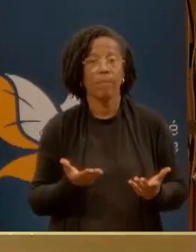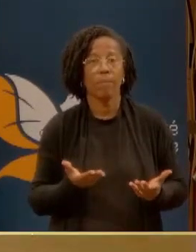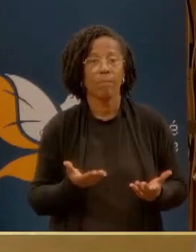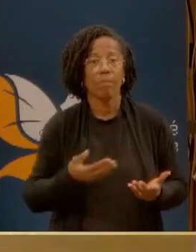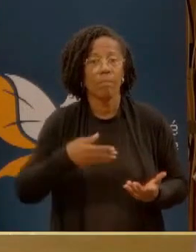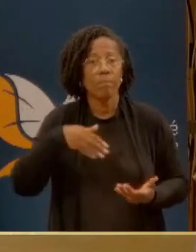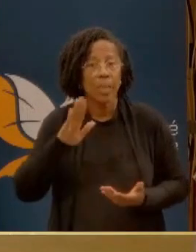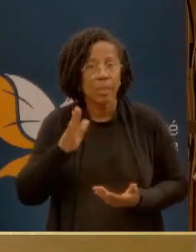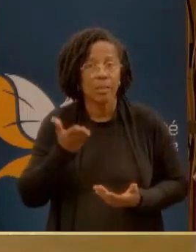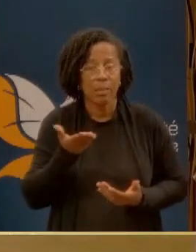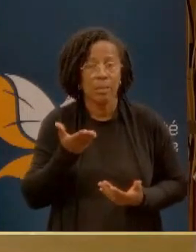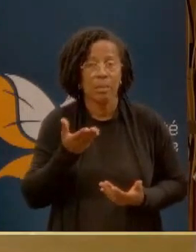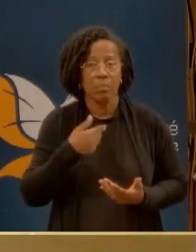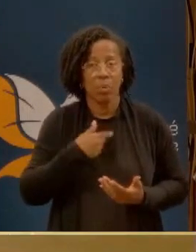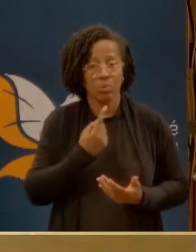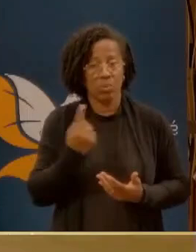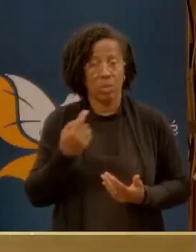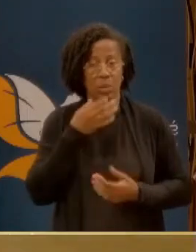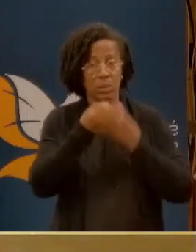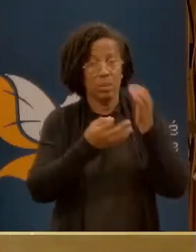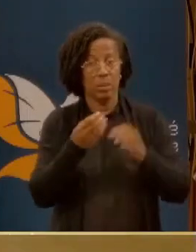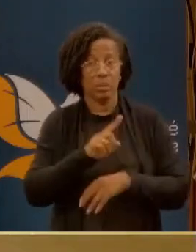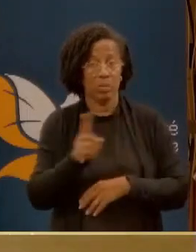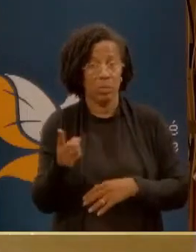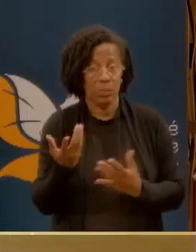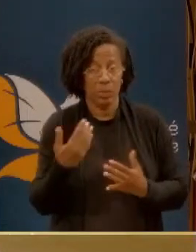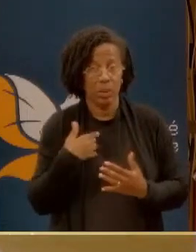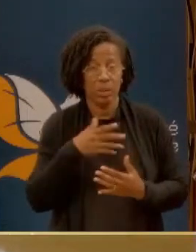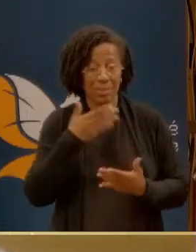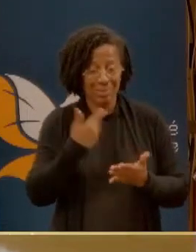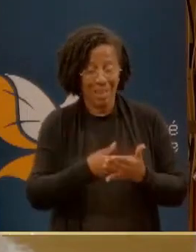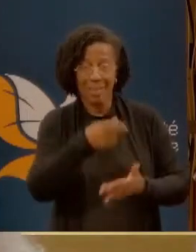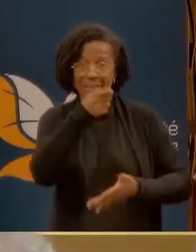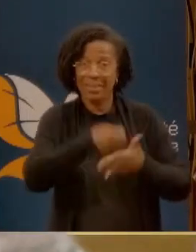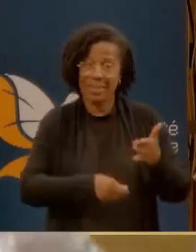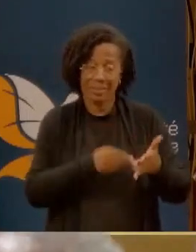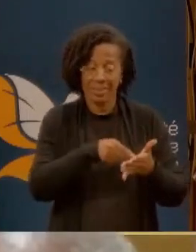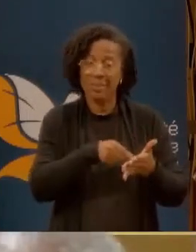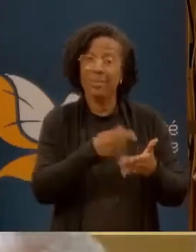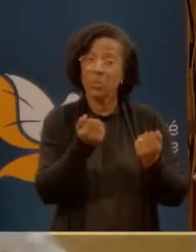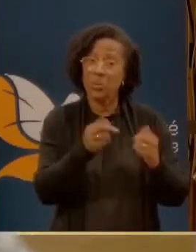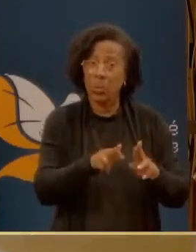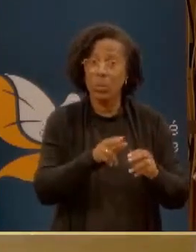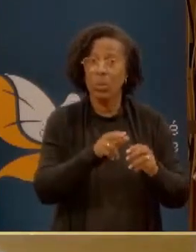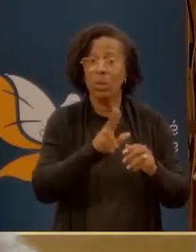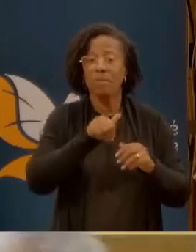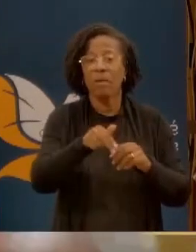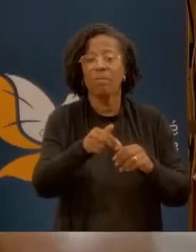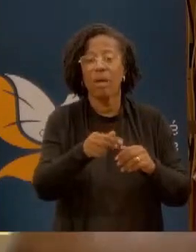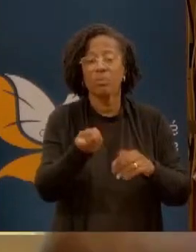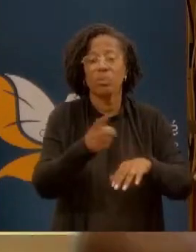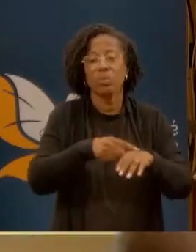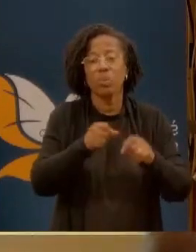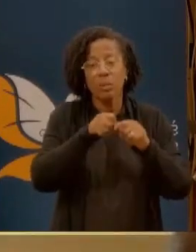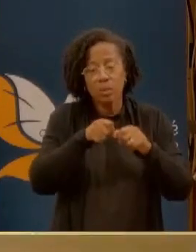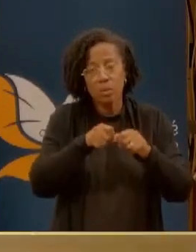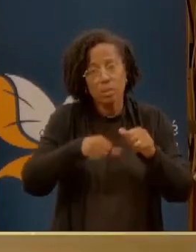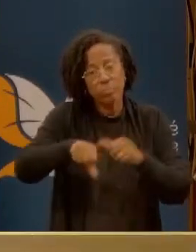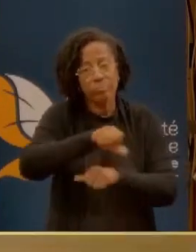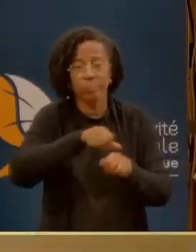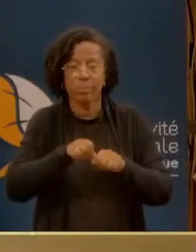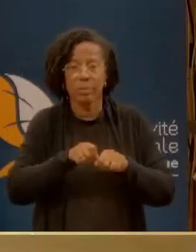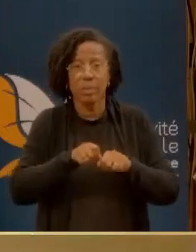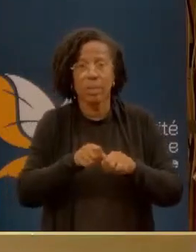et je ne suis pas le seul à le dire, c'est la seule taxe dont on est sûr qu'il sera réinjectée immédiatement dans l'économie, soit par